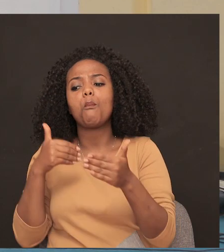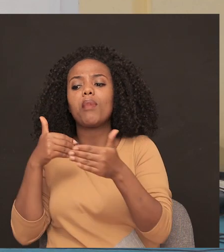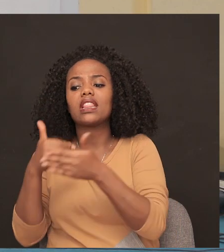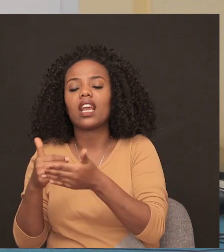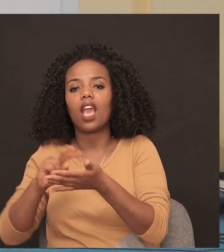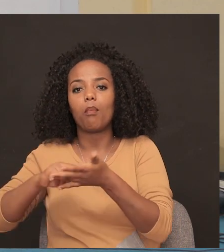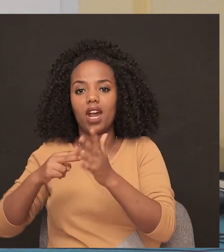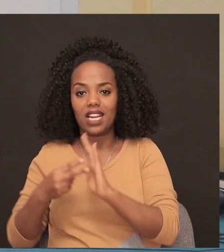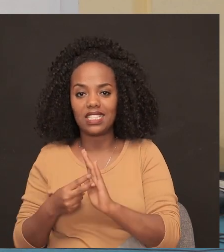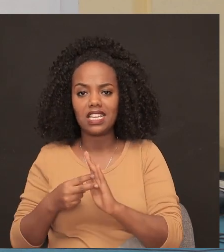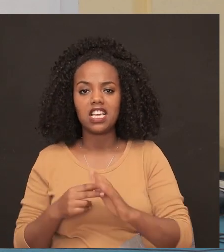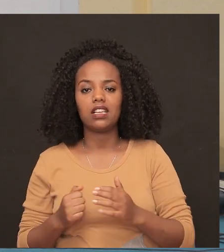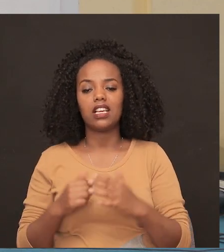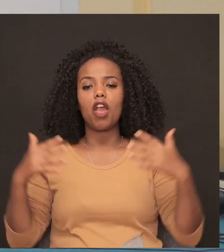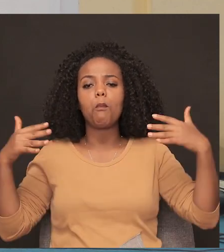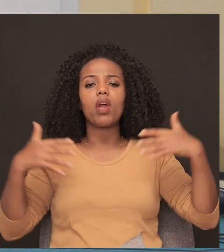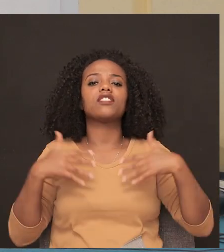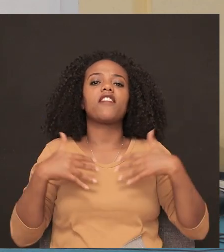ማለት ከሚያስፈራራ፣